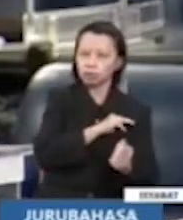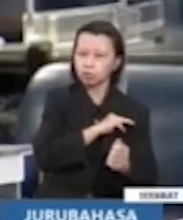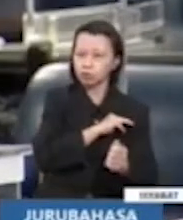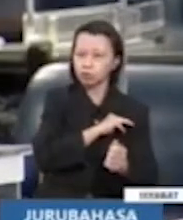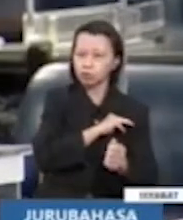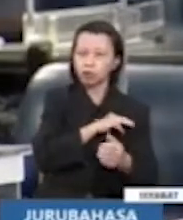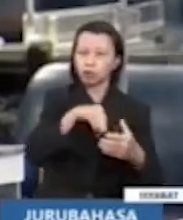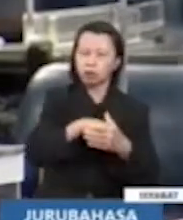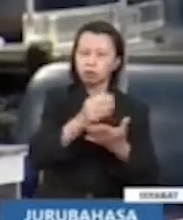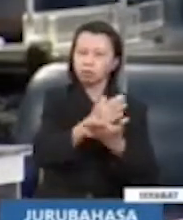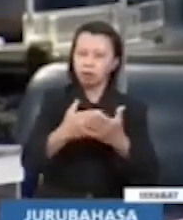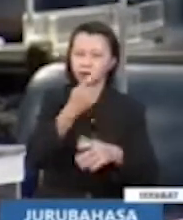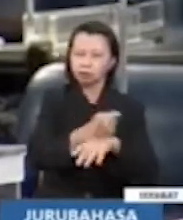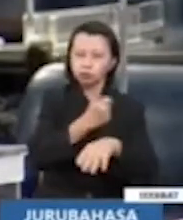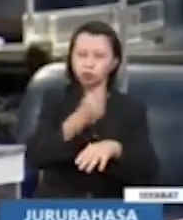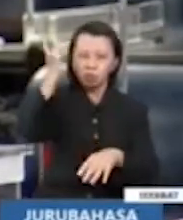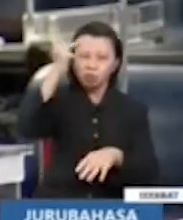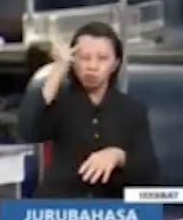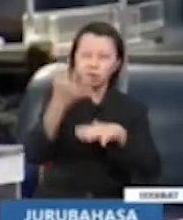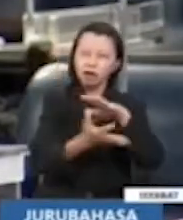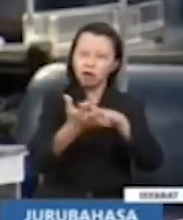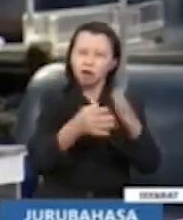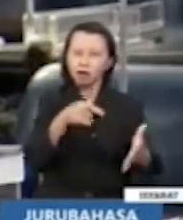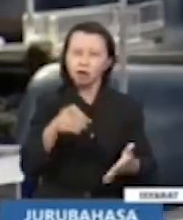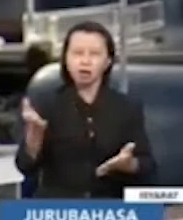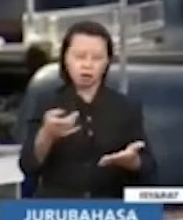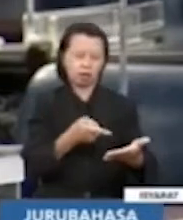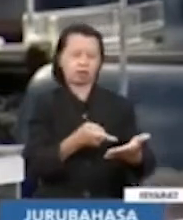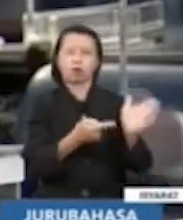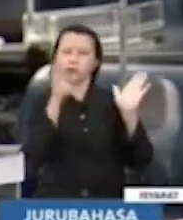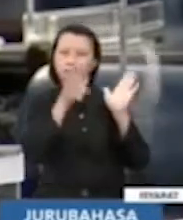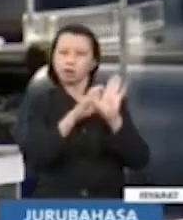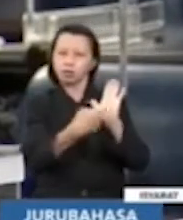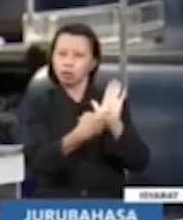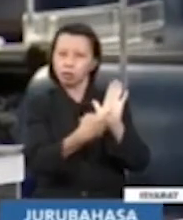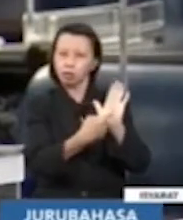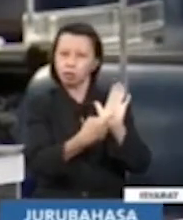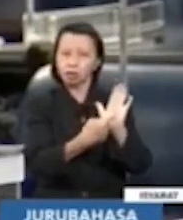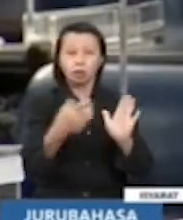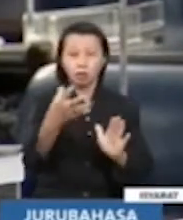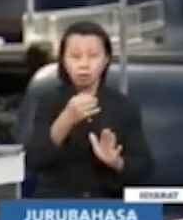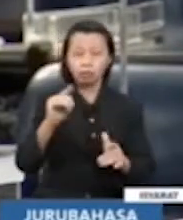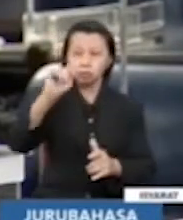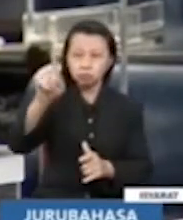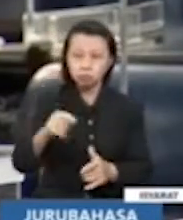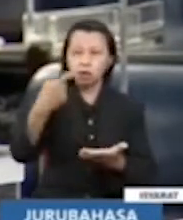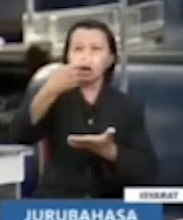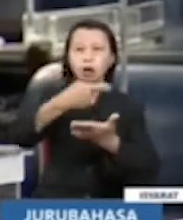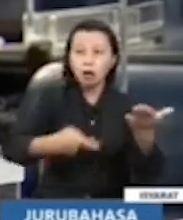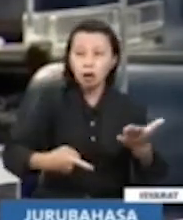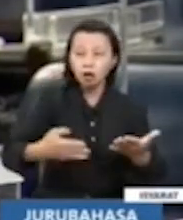sebahagian daripada tugas beliau walaupun difahamkan beliau adalah PTTK? Dan soalannya juga ialah,